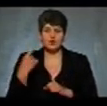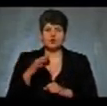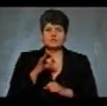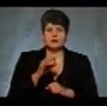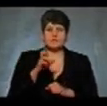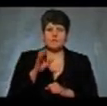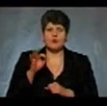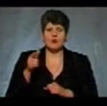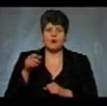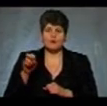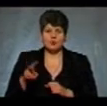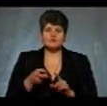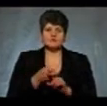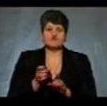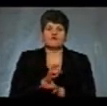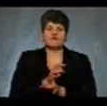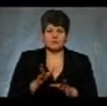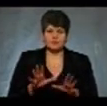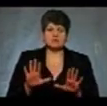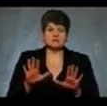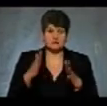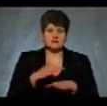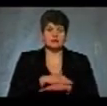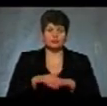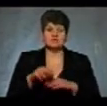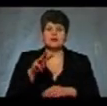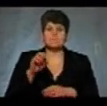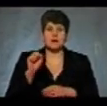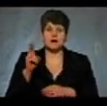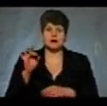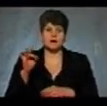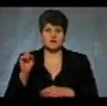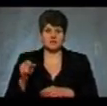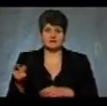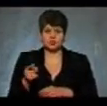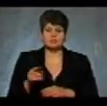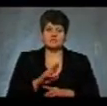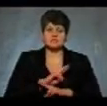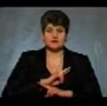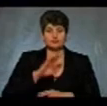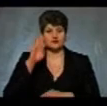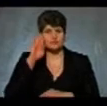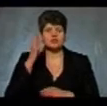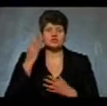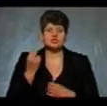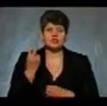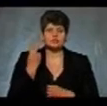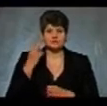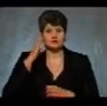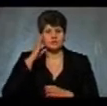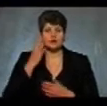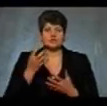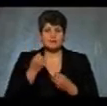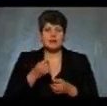Олександр Богомол, внаслідок вибуху, який трапився на вулиці Макаренка у Тернополі, загинув чоловік. Ще двоє чоловіків отримали